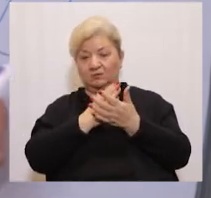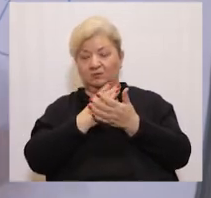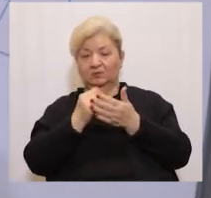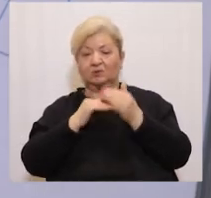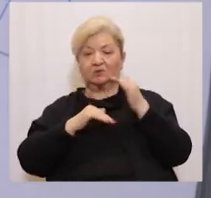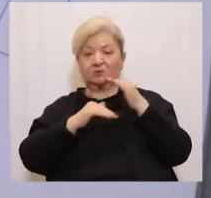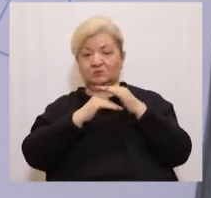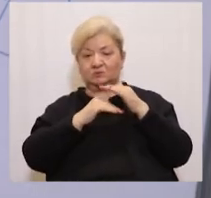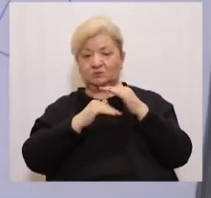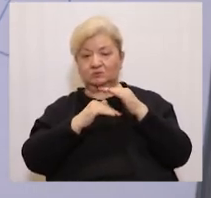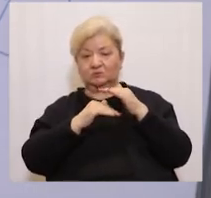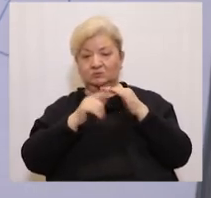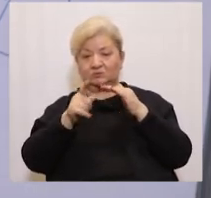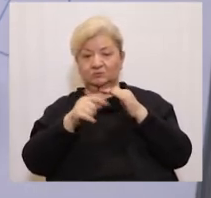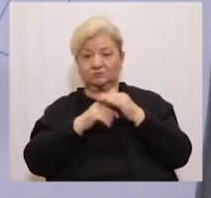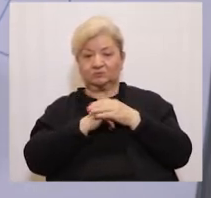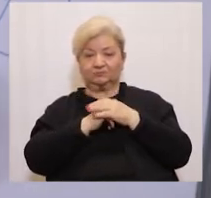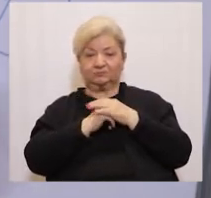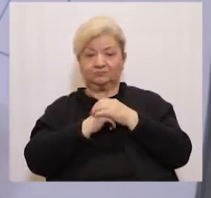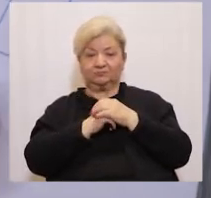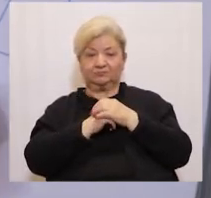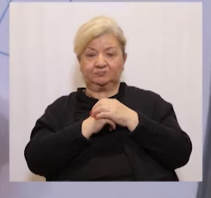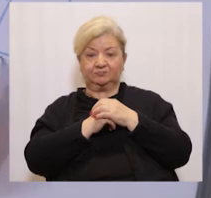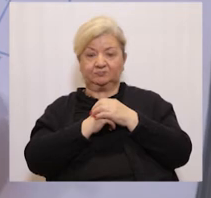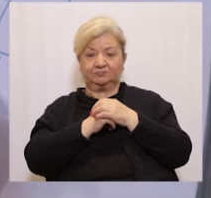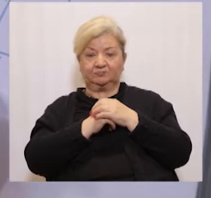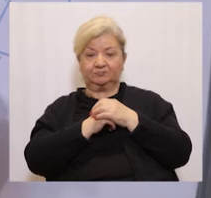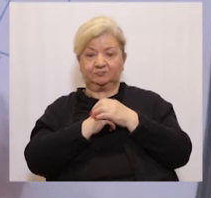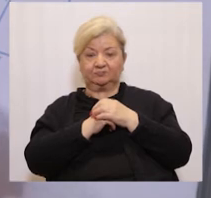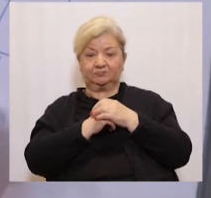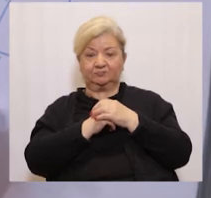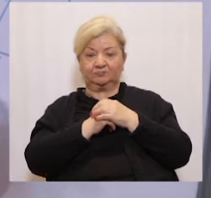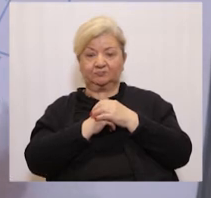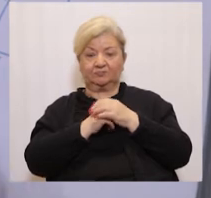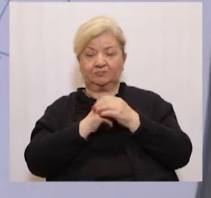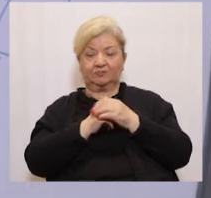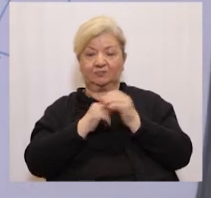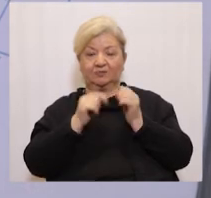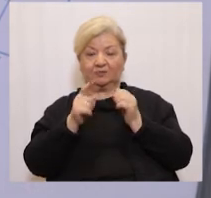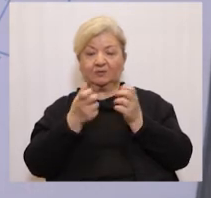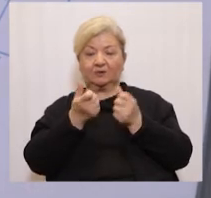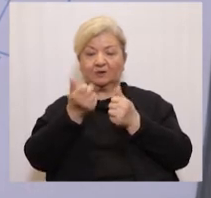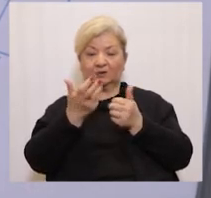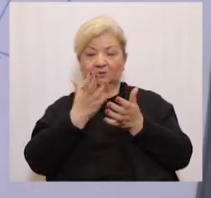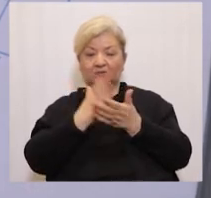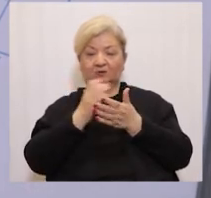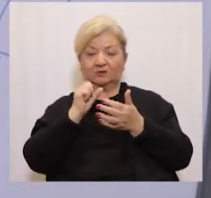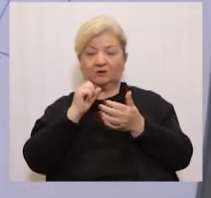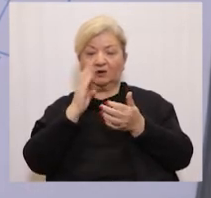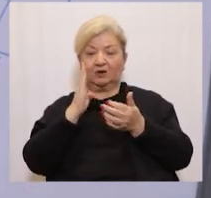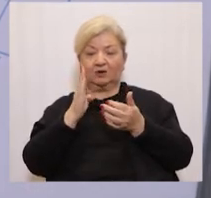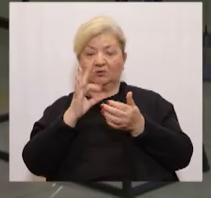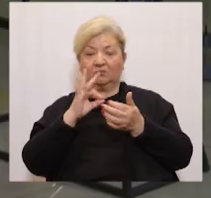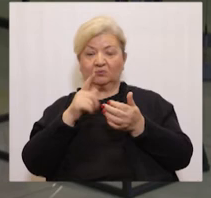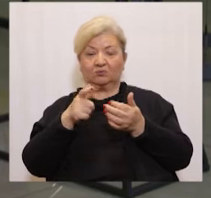შეფარდებული ეგრეთ წოდებული ავოგადროს რიცხვთან. და ეს ავოგადროს რიცხვი არის ასევე ძალიან დიდი